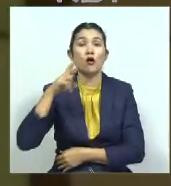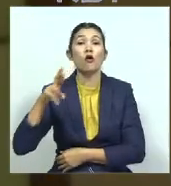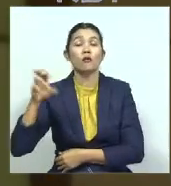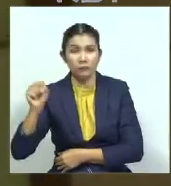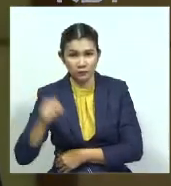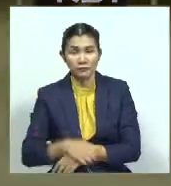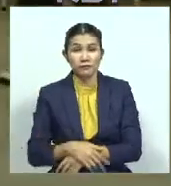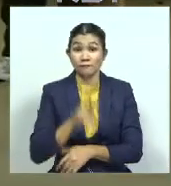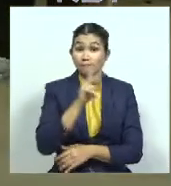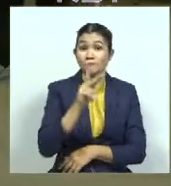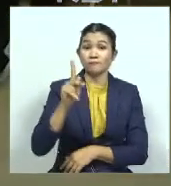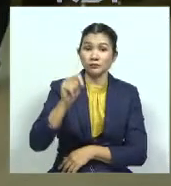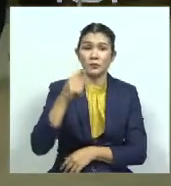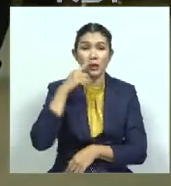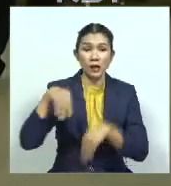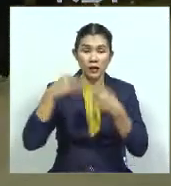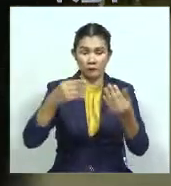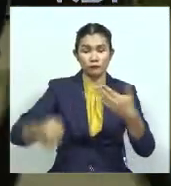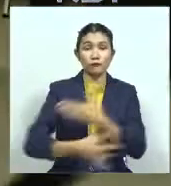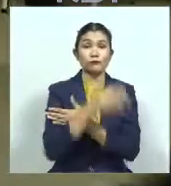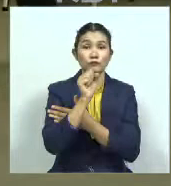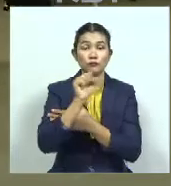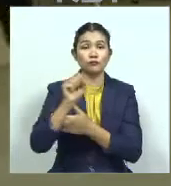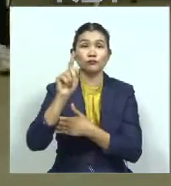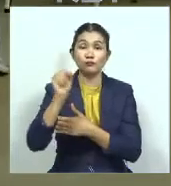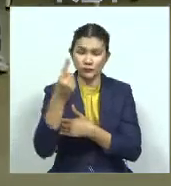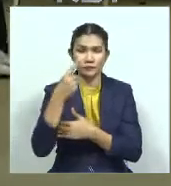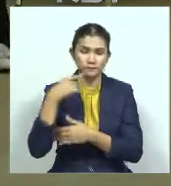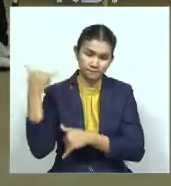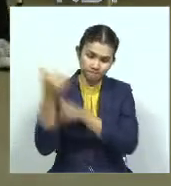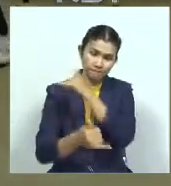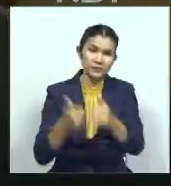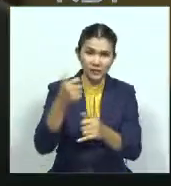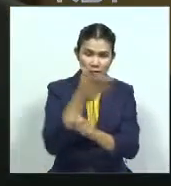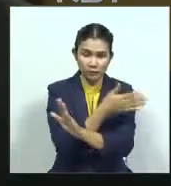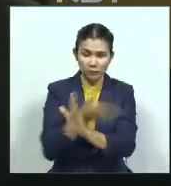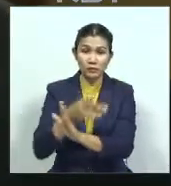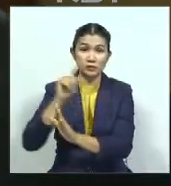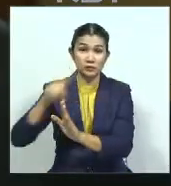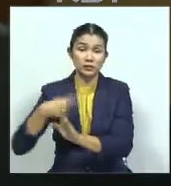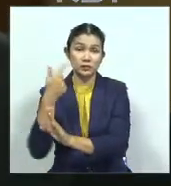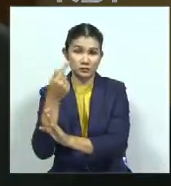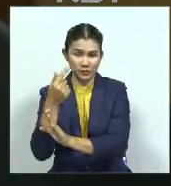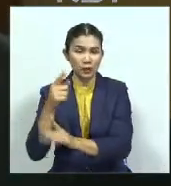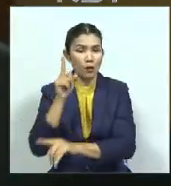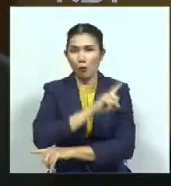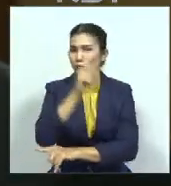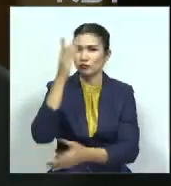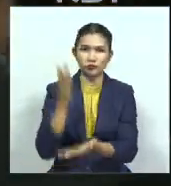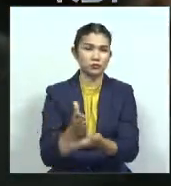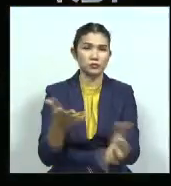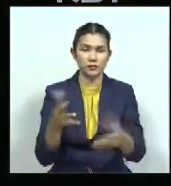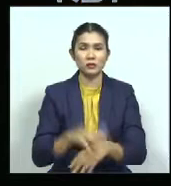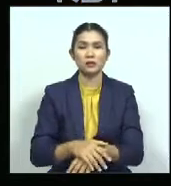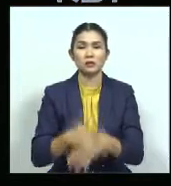กต.ก็เปิดให้สสใหม่เข้ารับหนังสือรับรองได้ทุกวันจนถึงวันที่11พฤษภาคมไม่เว้นวันหยุดราชการค่ะโดยตัวแ